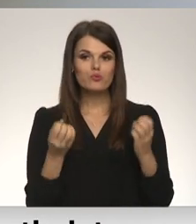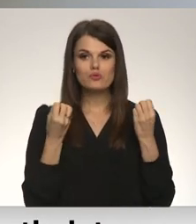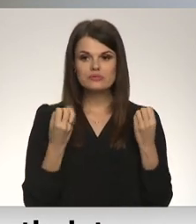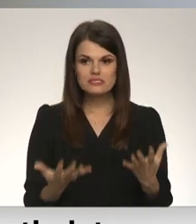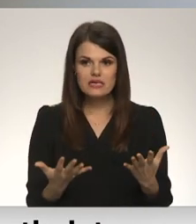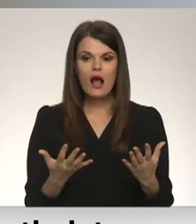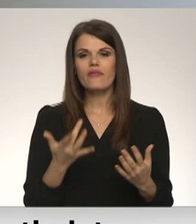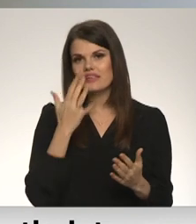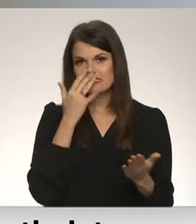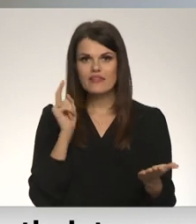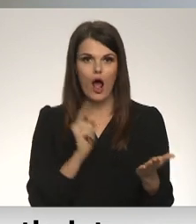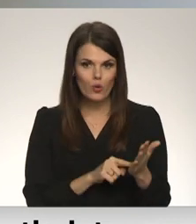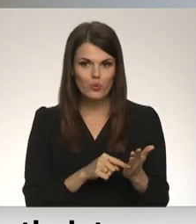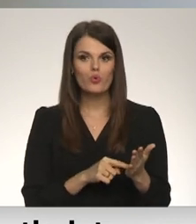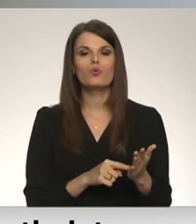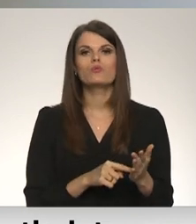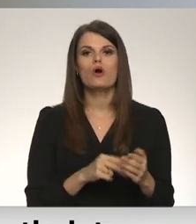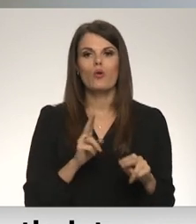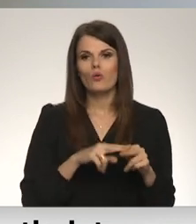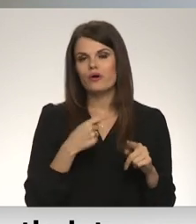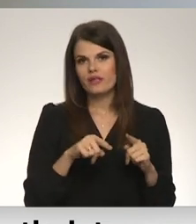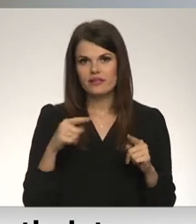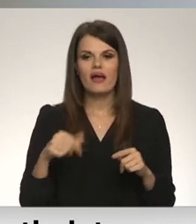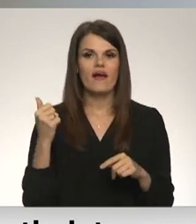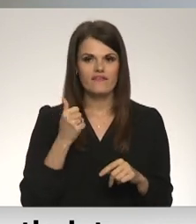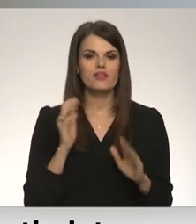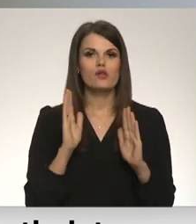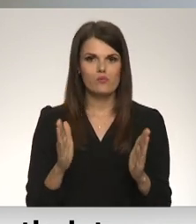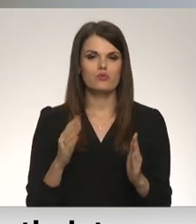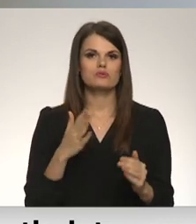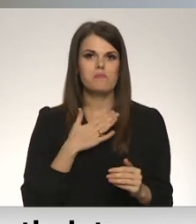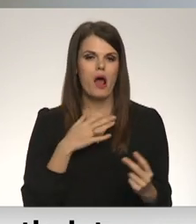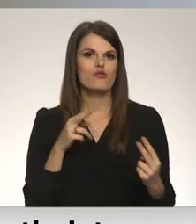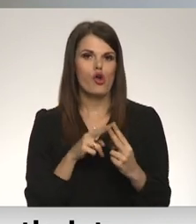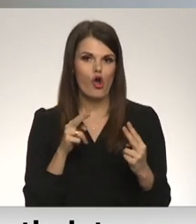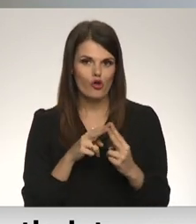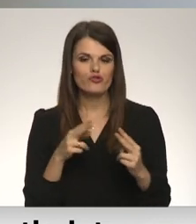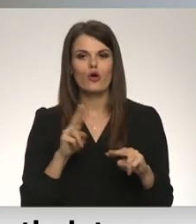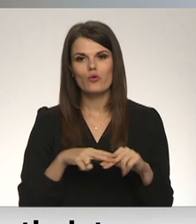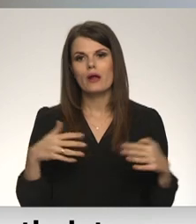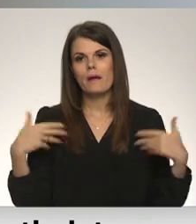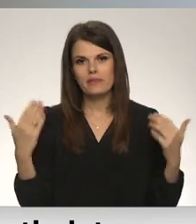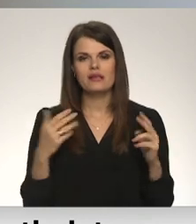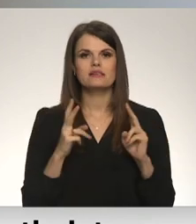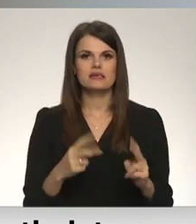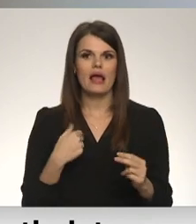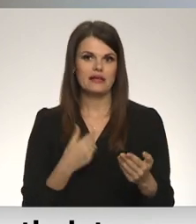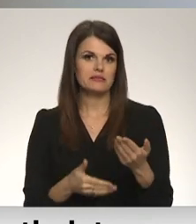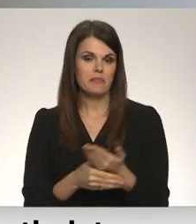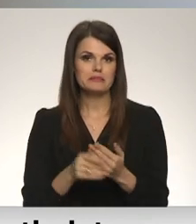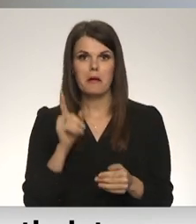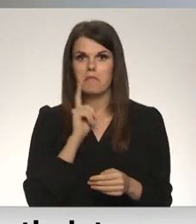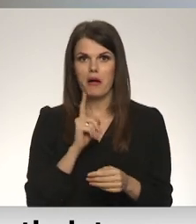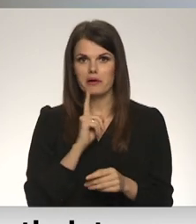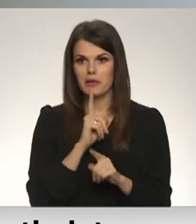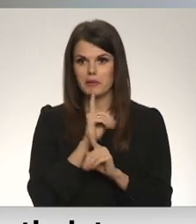par datumiem un visu pārējo, tā viņi ar mani sazināsies un arī priecāsies par iesaisti. Pagaidām ar mani